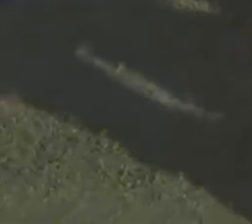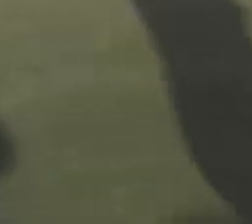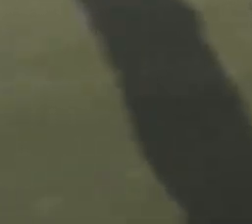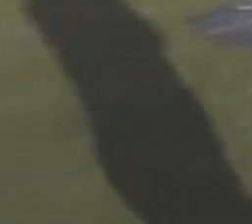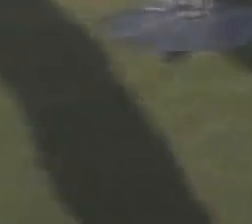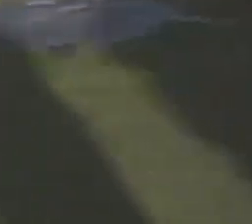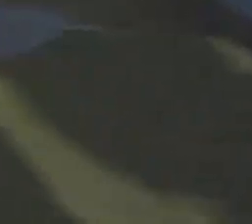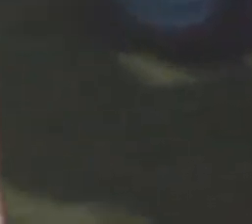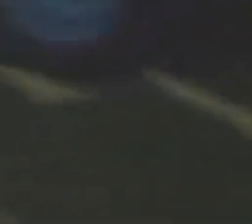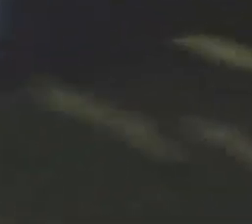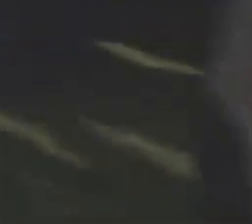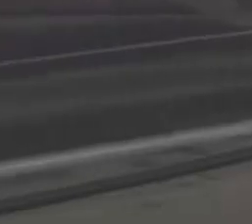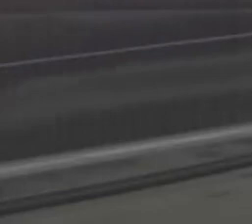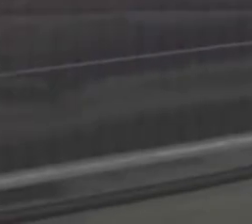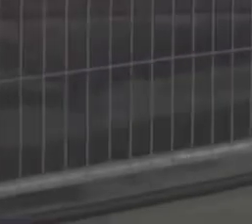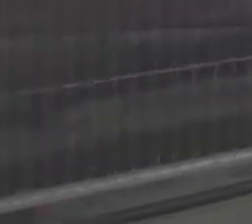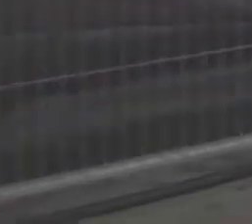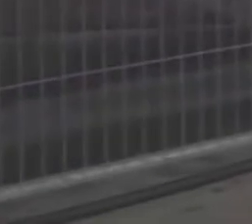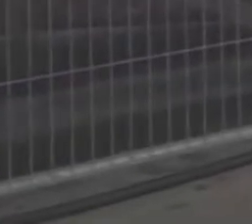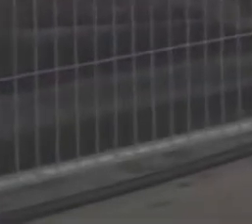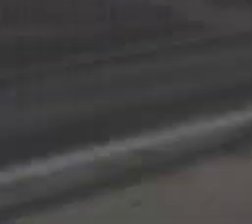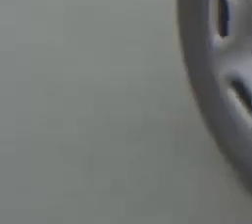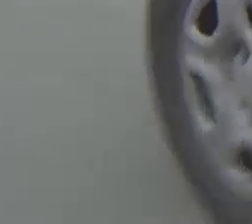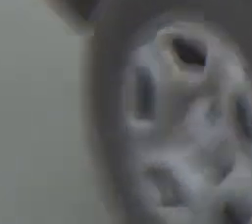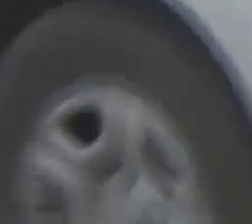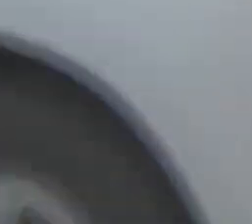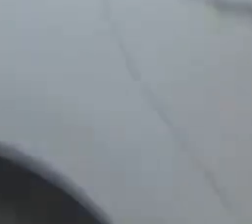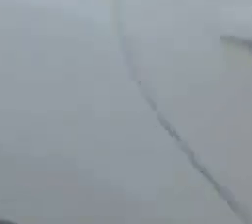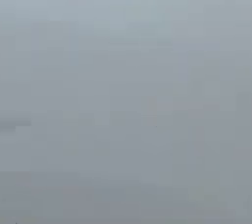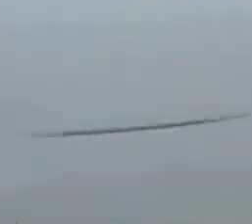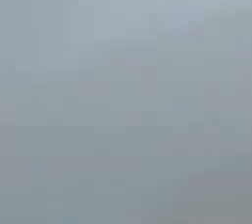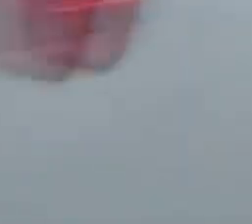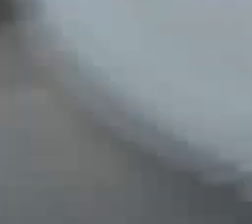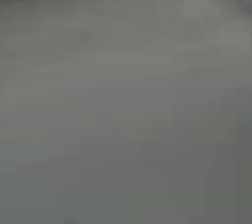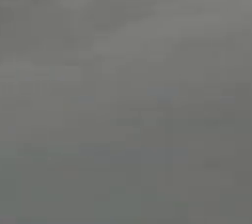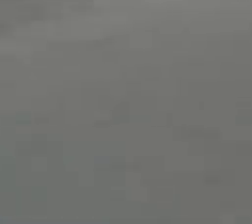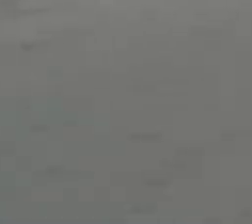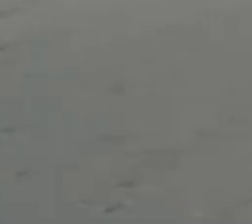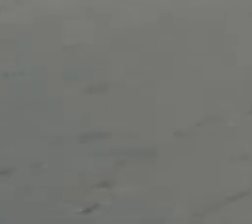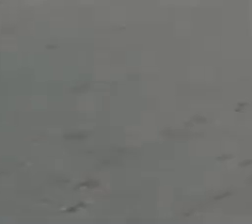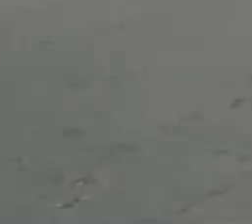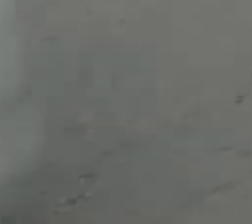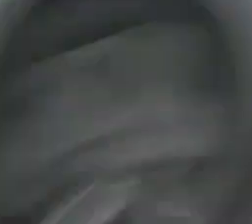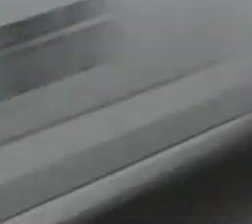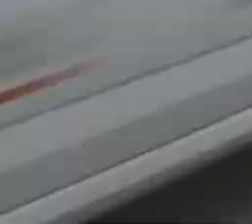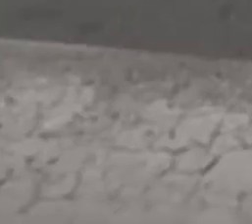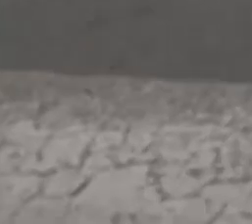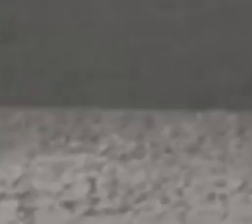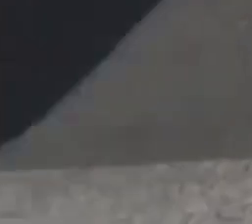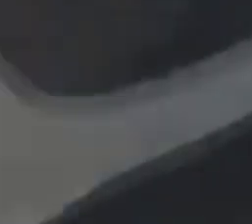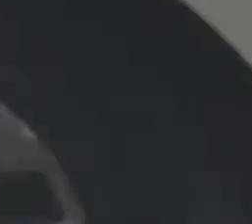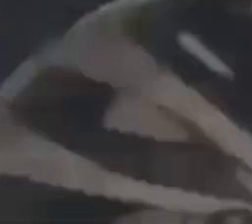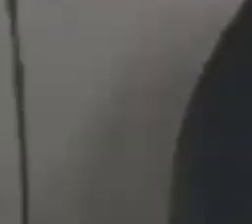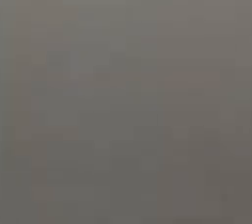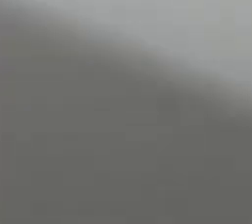הפנים של נותני השירות הישראלים לתיירי האירוויזיון. 40 שקלים לנסיעה של 5 דקות במונית. Hi, I'm